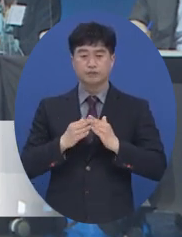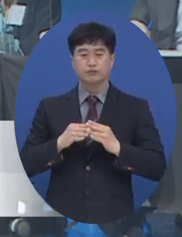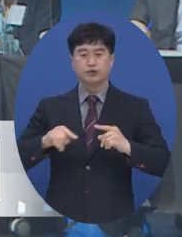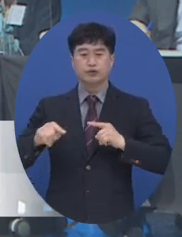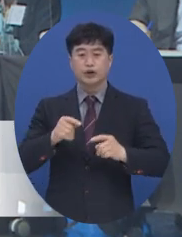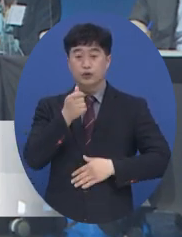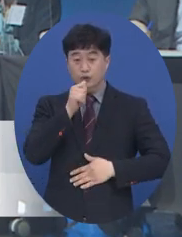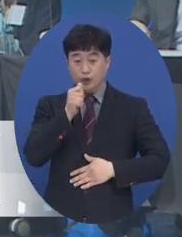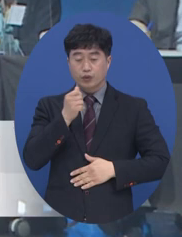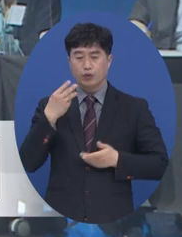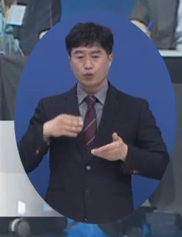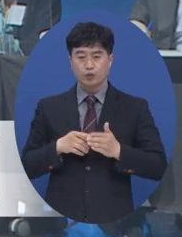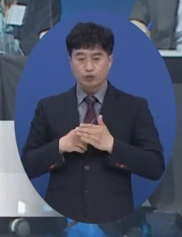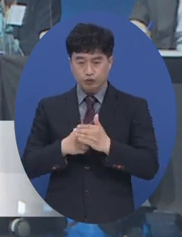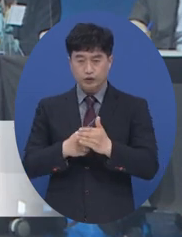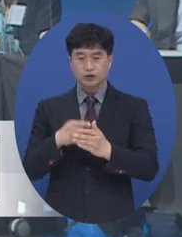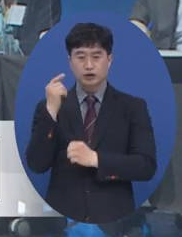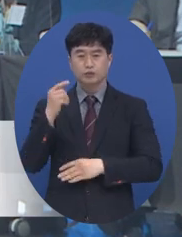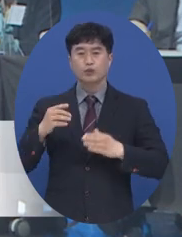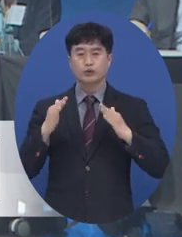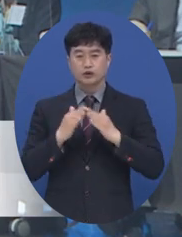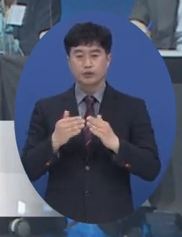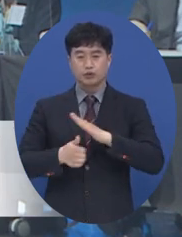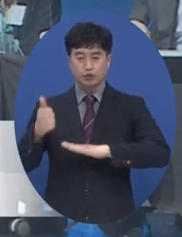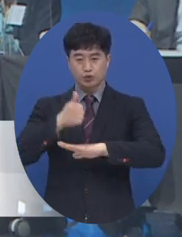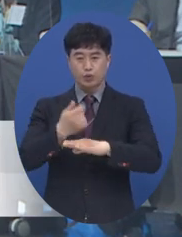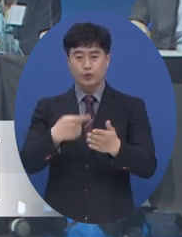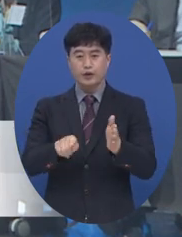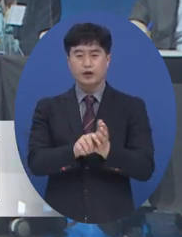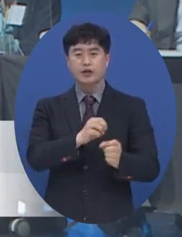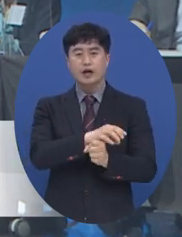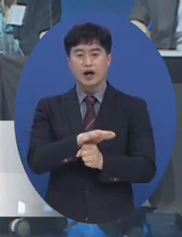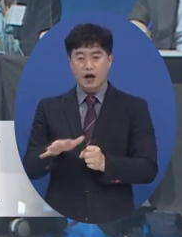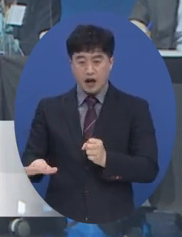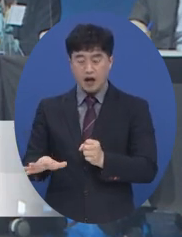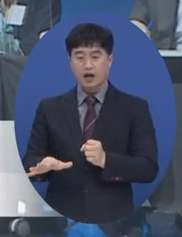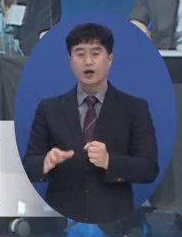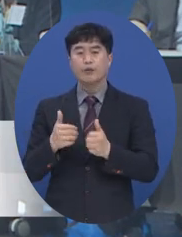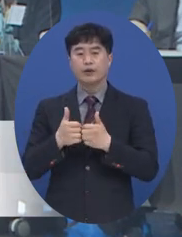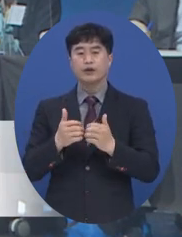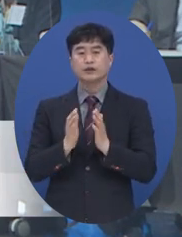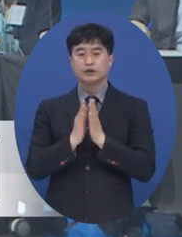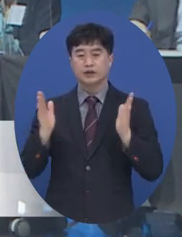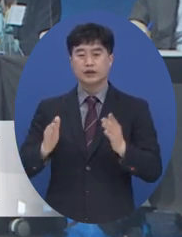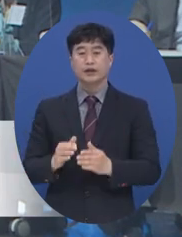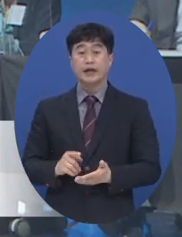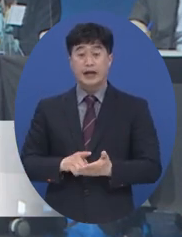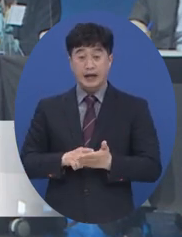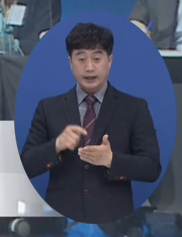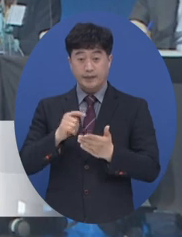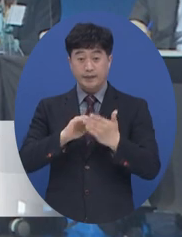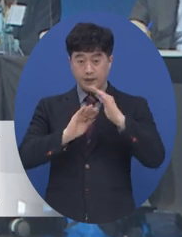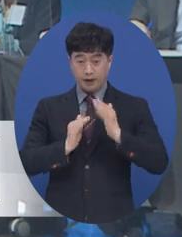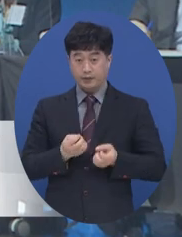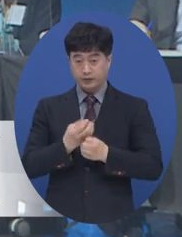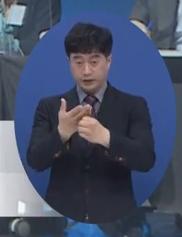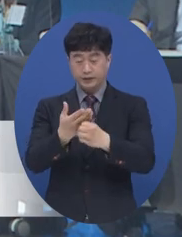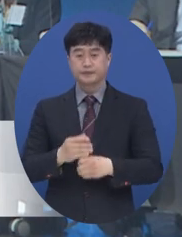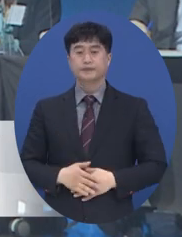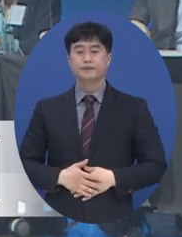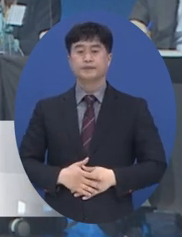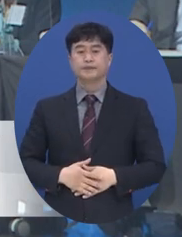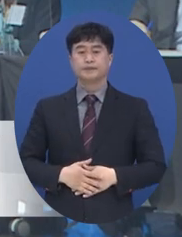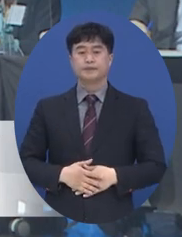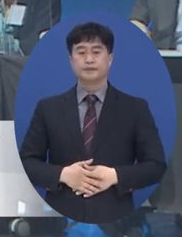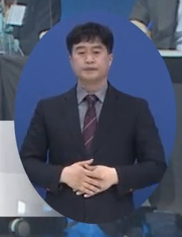소개하고 경기도가 추진하는 기본주택의 성공을 위한 다양한 논의가 이뤄졌습니다. 핵심 내용 최창순 기자가